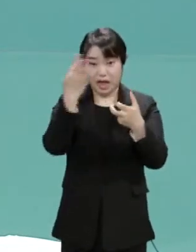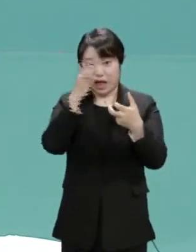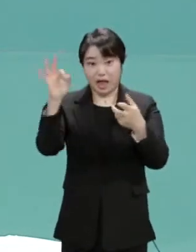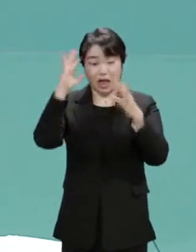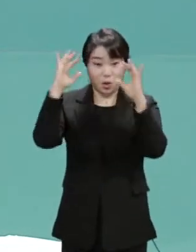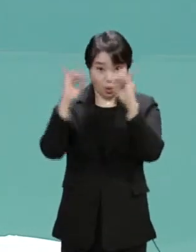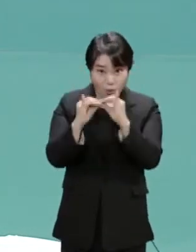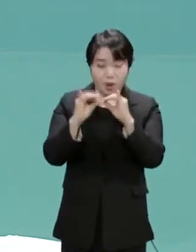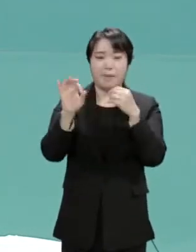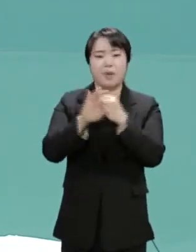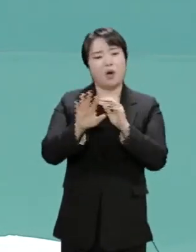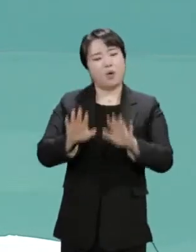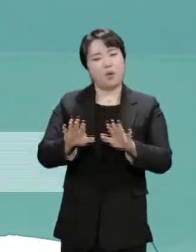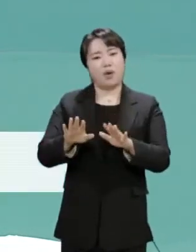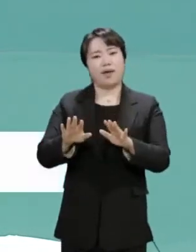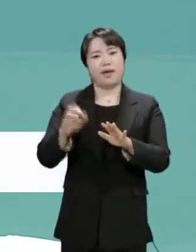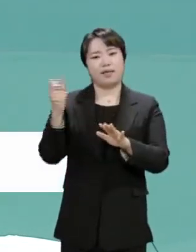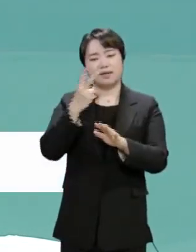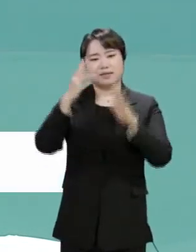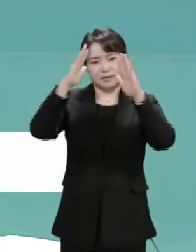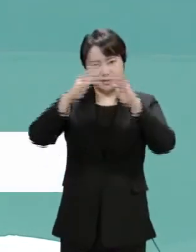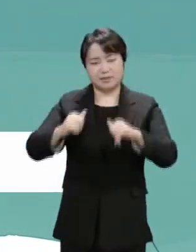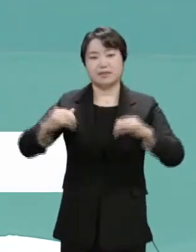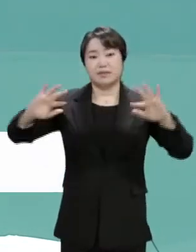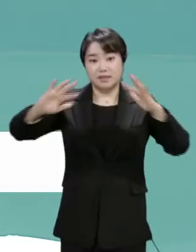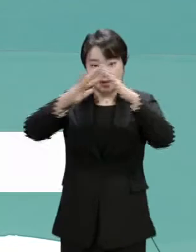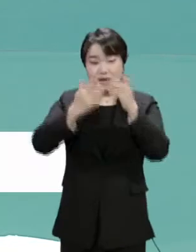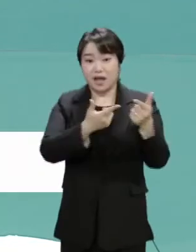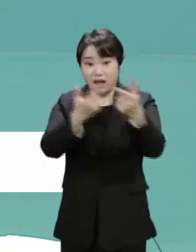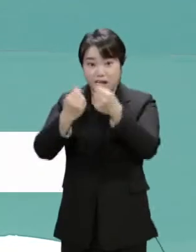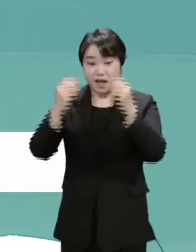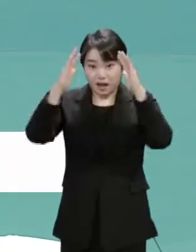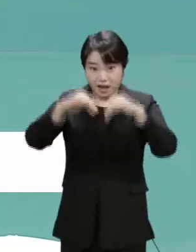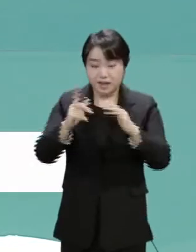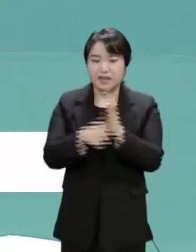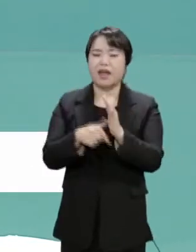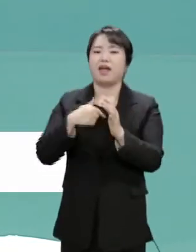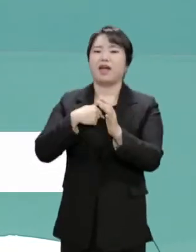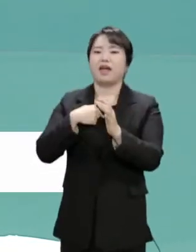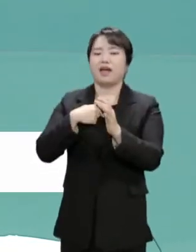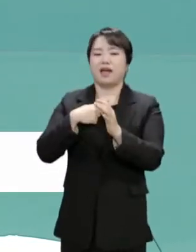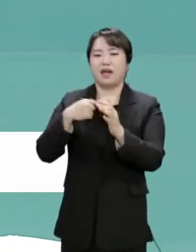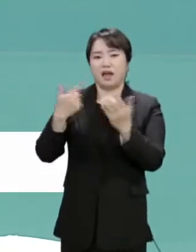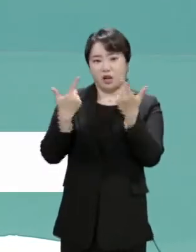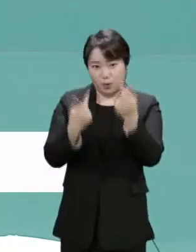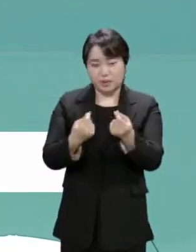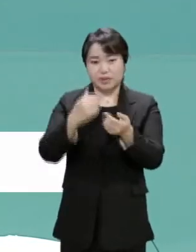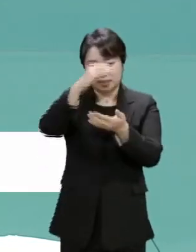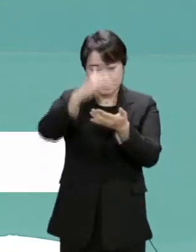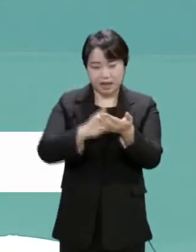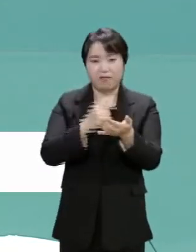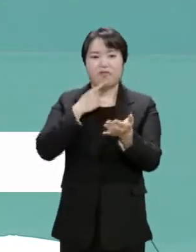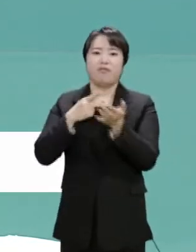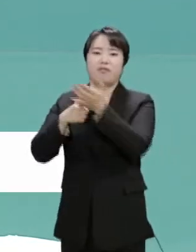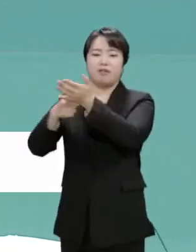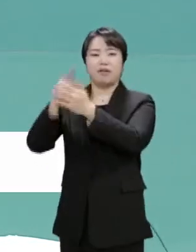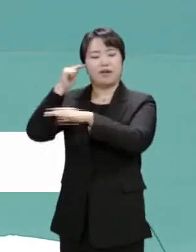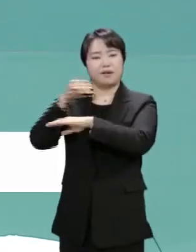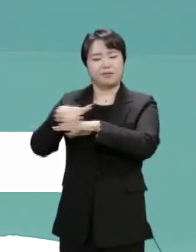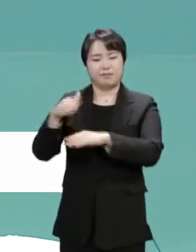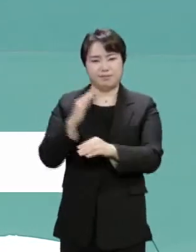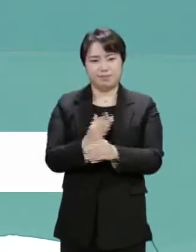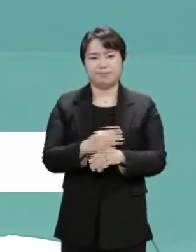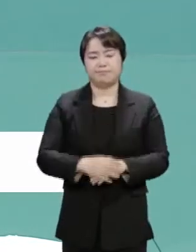이제 이번 연도에 아마 공공재개발에 다시 공모가 있을 겁니다. 네. 그때 그 비율과 동의를 가지고 예 공모를 지금 하려고